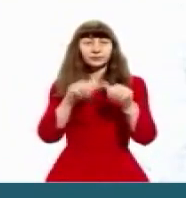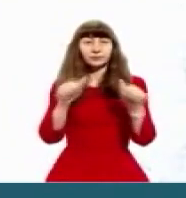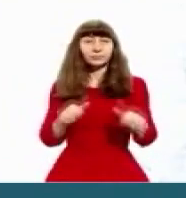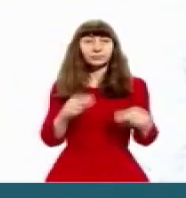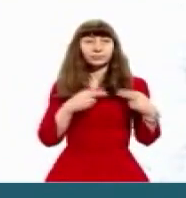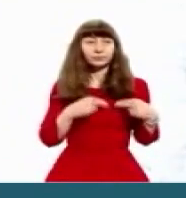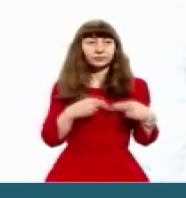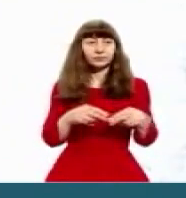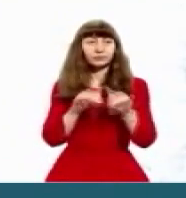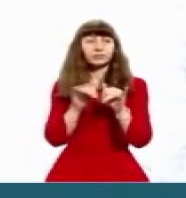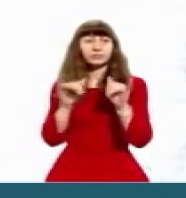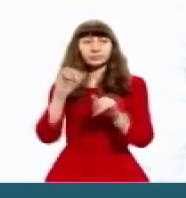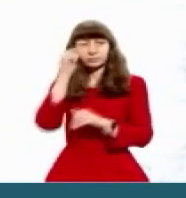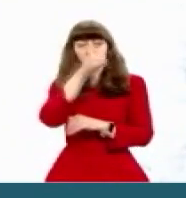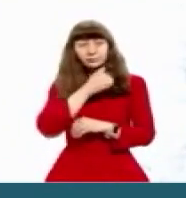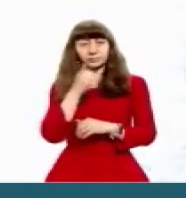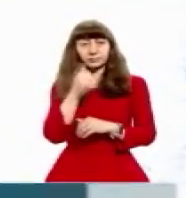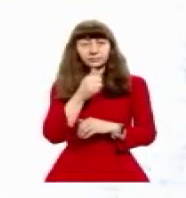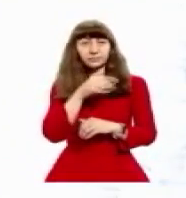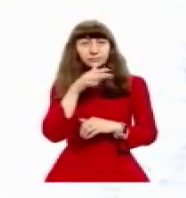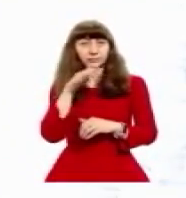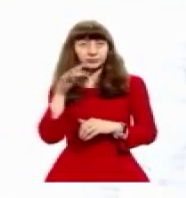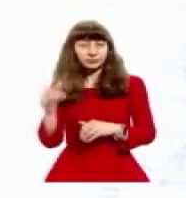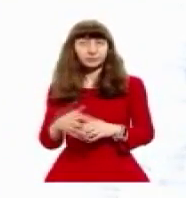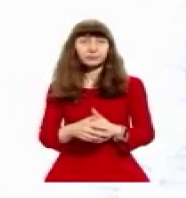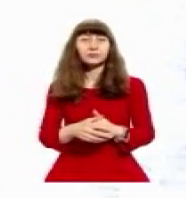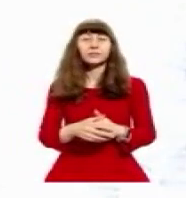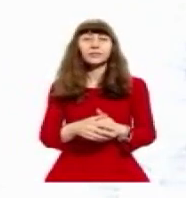работы, выработанная уже годами. Значит, работа